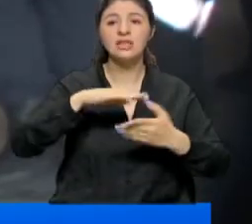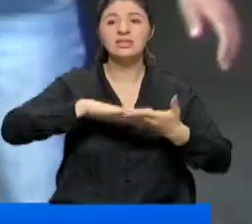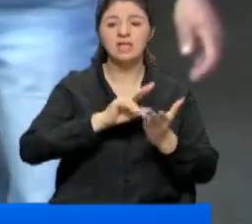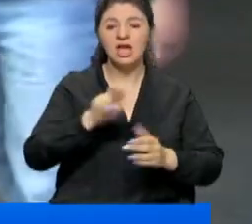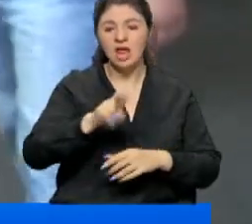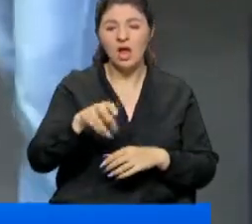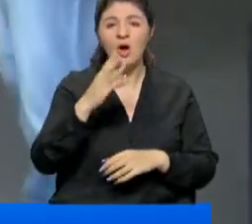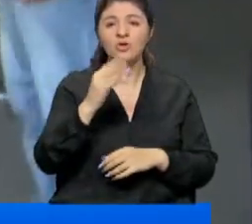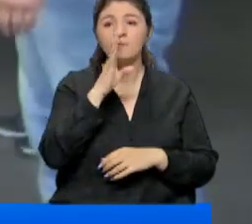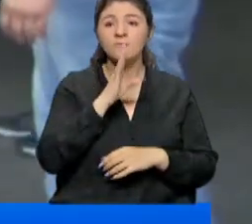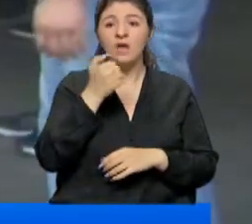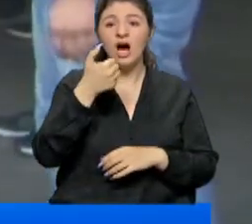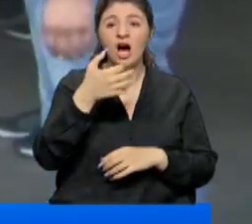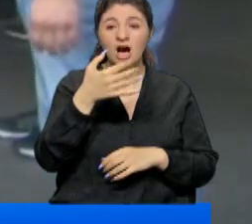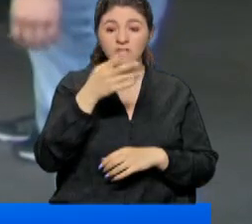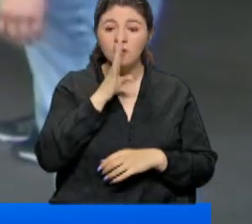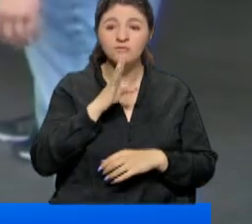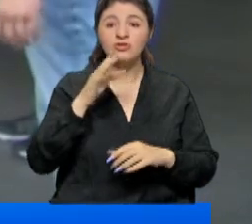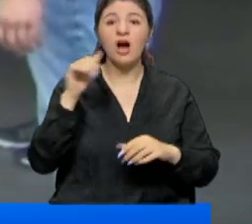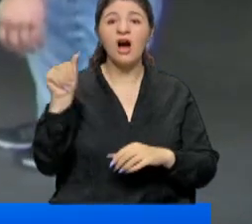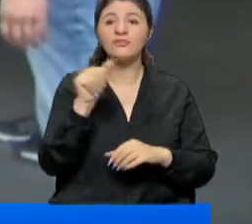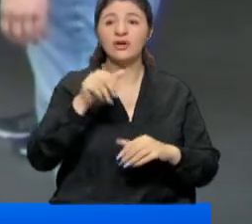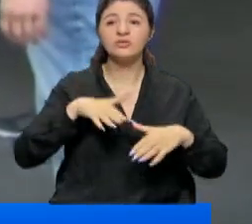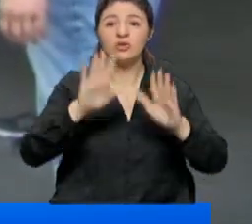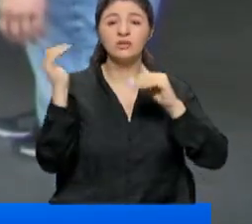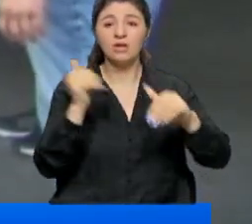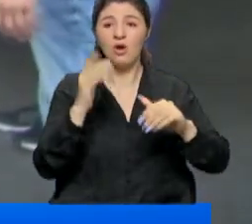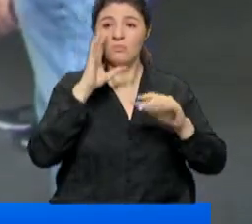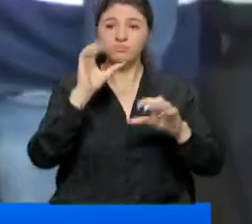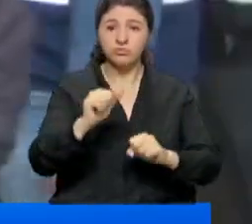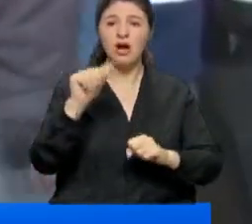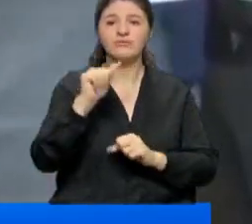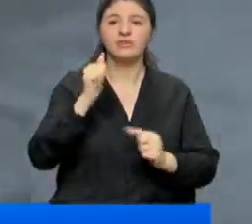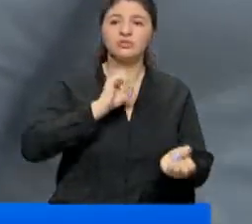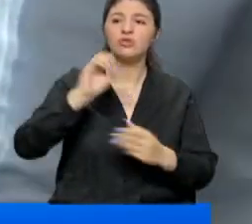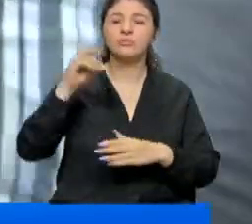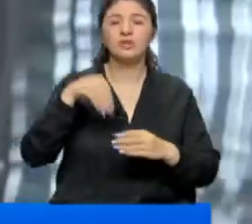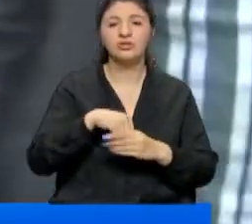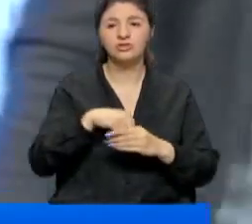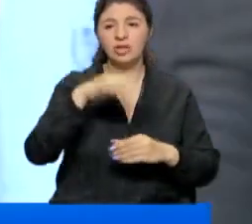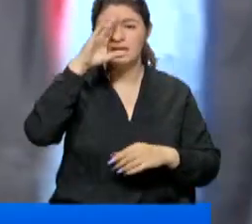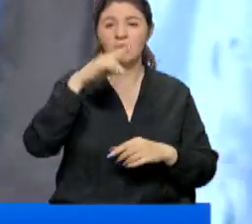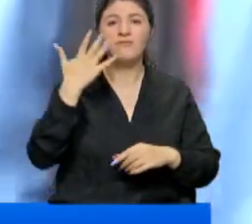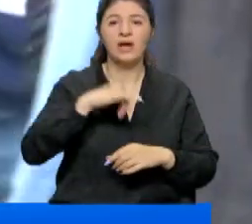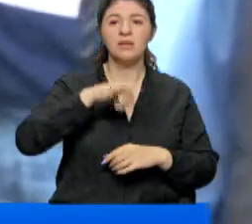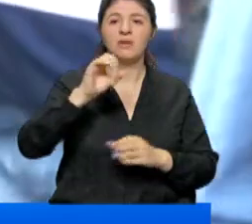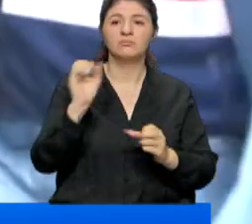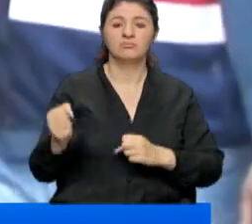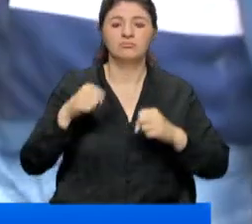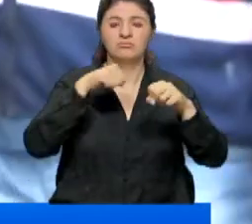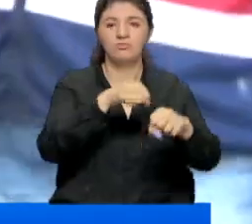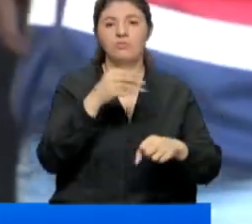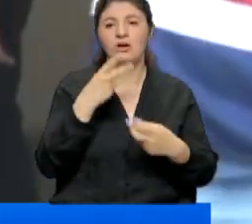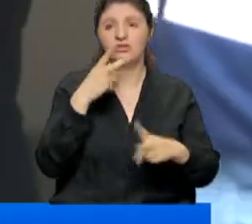tırdan inenlerin de olduğu 400 akıllı uyruklu düzensiz göçmenin yakalandığı Afganistan'a gönderilmek üzere İstanbul Havalimanı'na